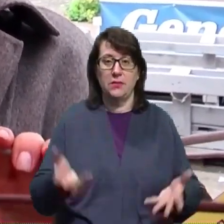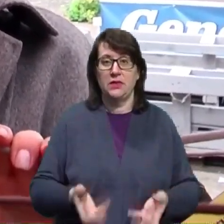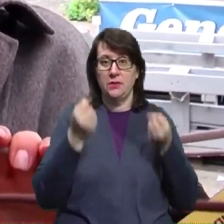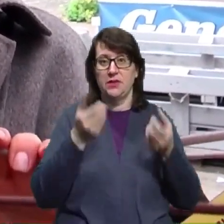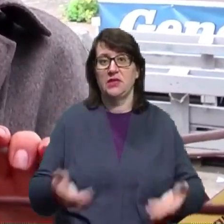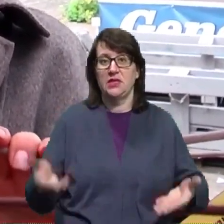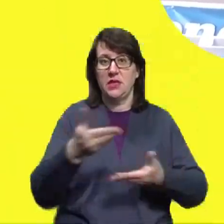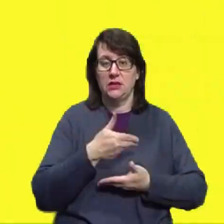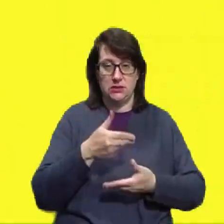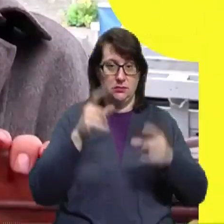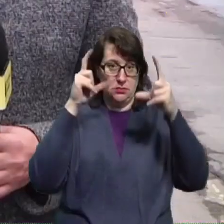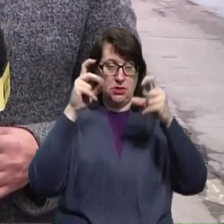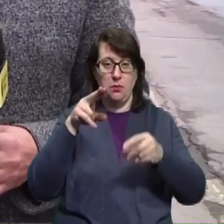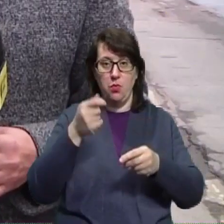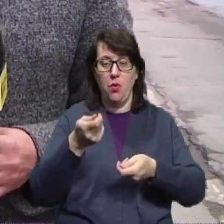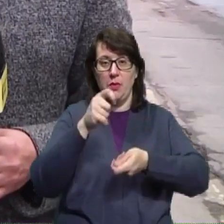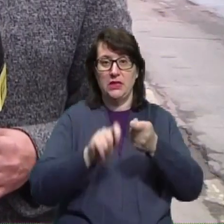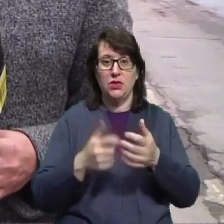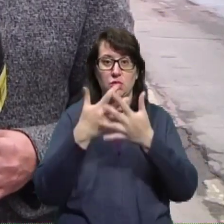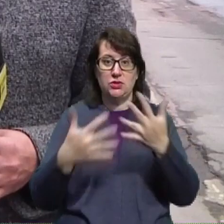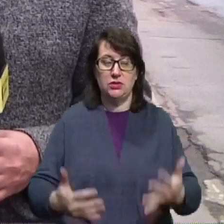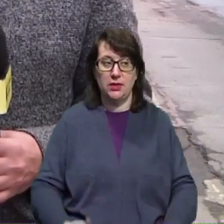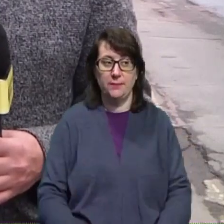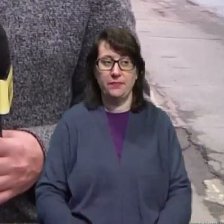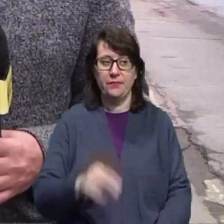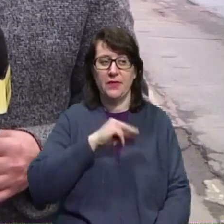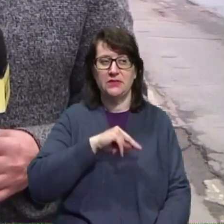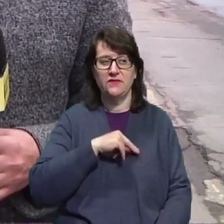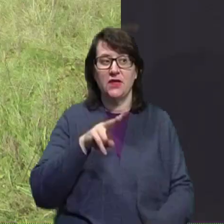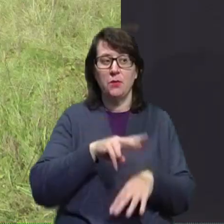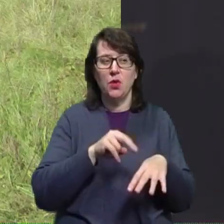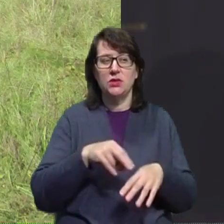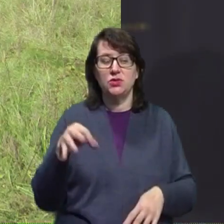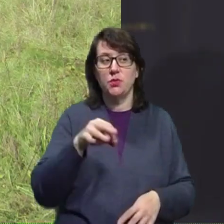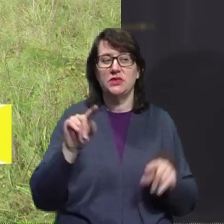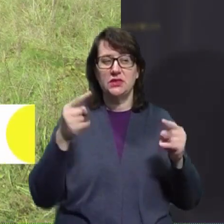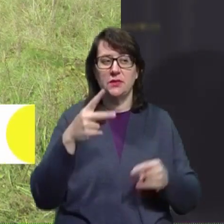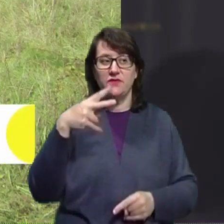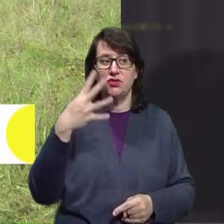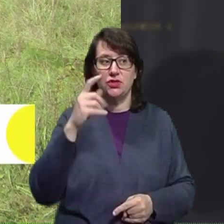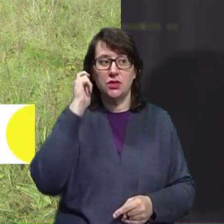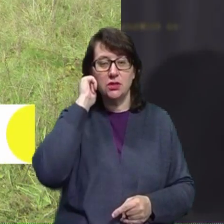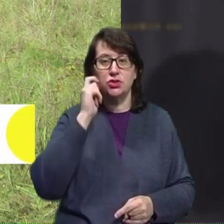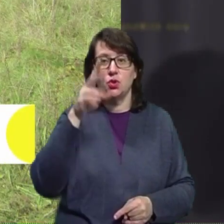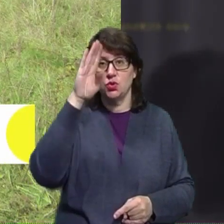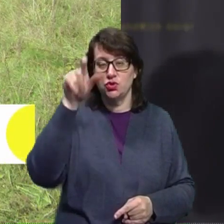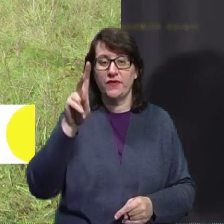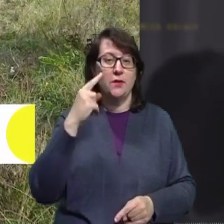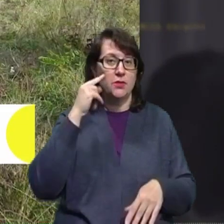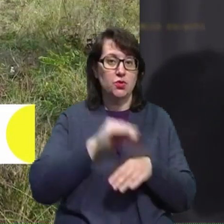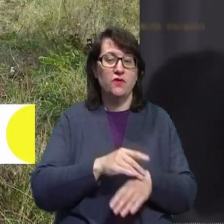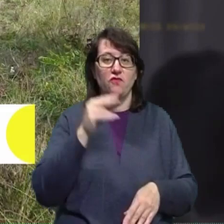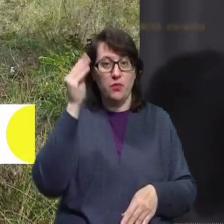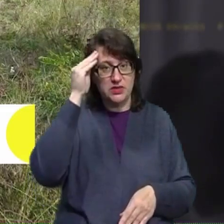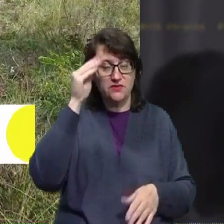челендж по плетінню сіток. Працівники поліції області затримали 24-річного чоловіка, якого підозрюють в умисному